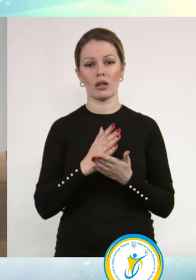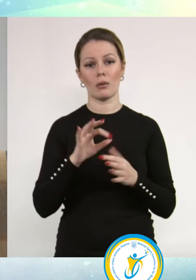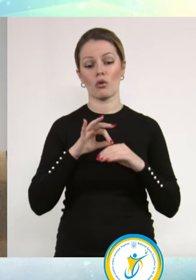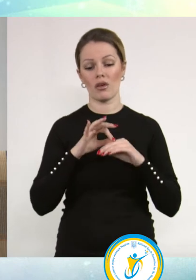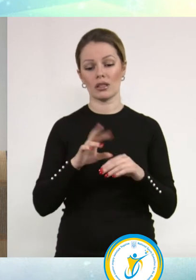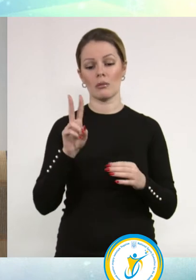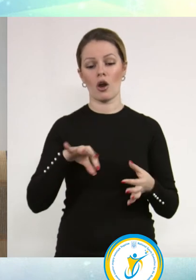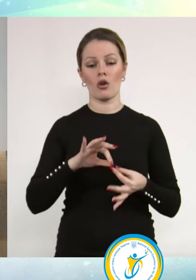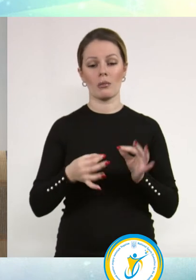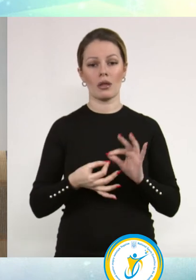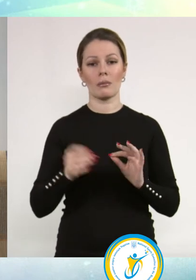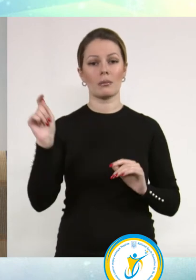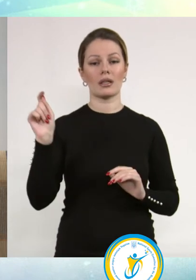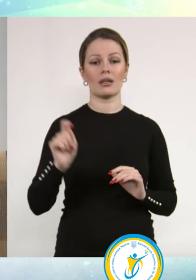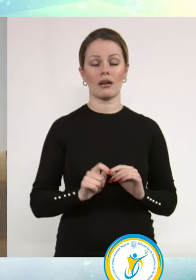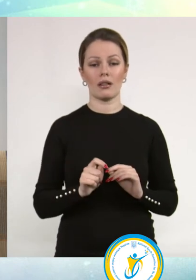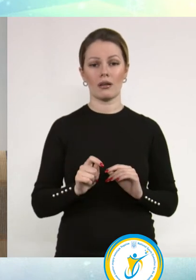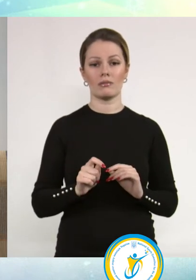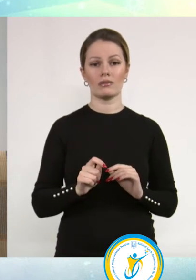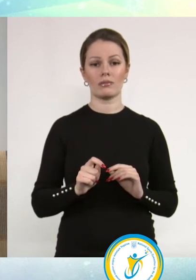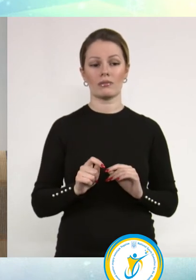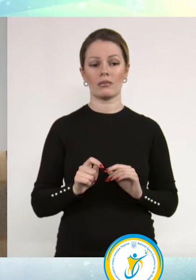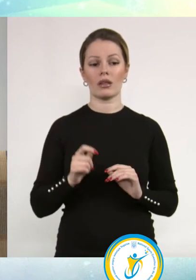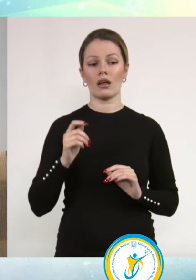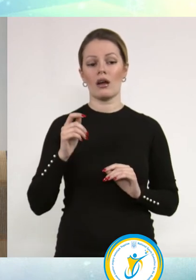проведення паралімпіад приїхала